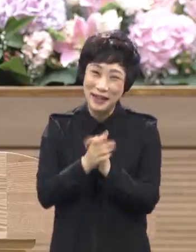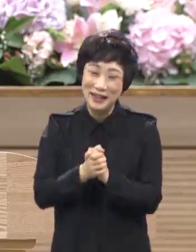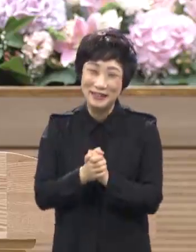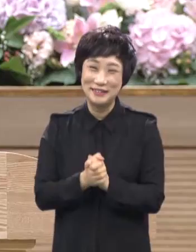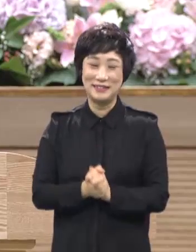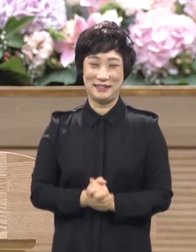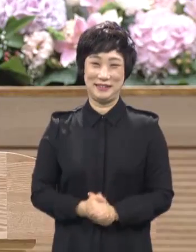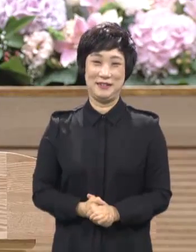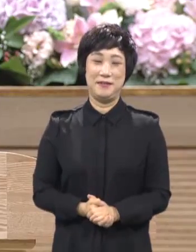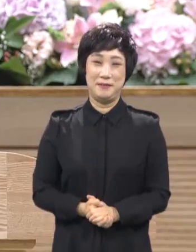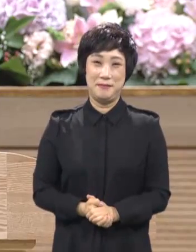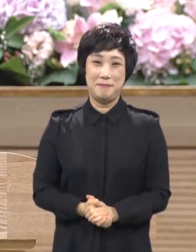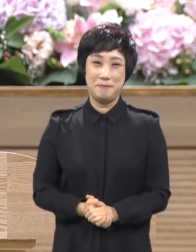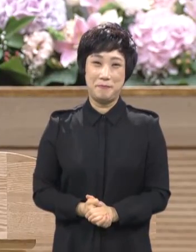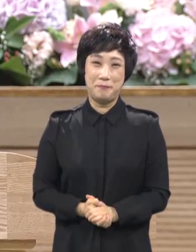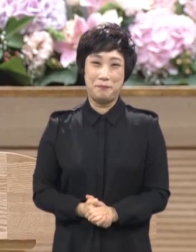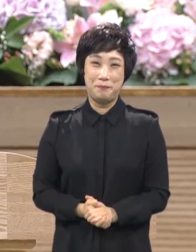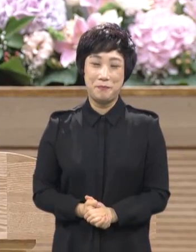우리 주님이